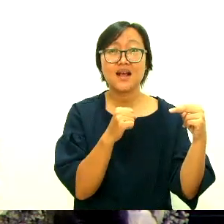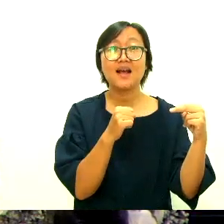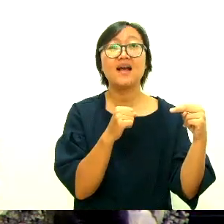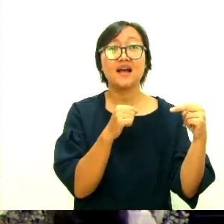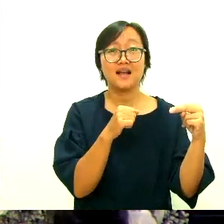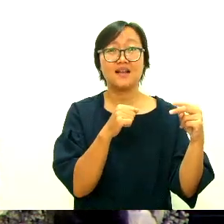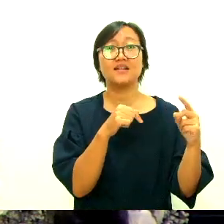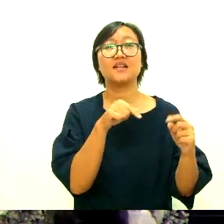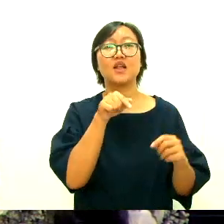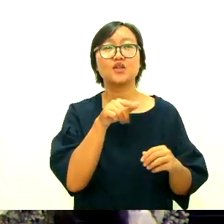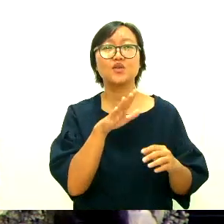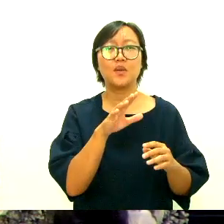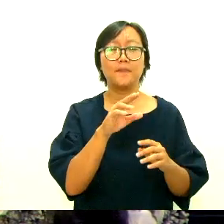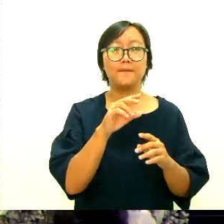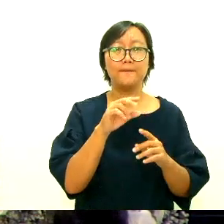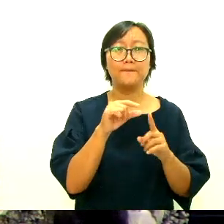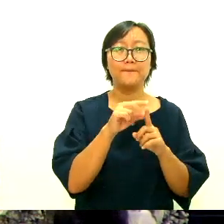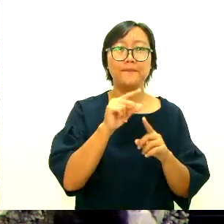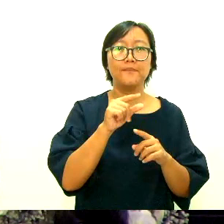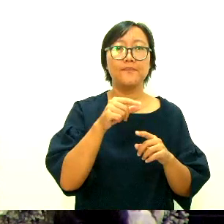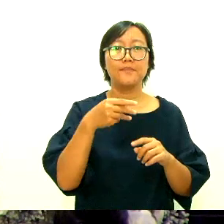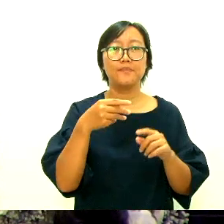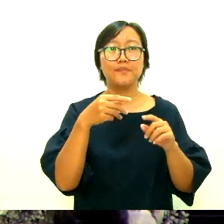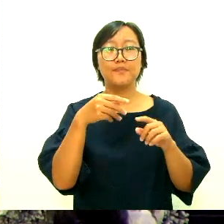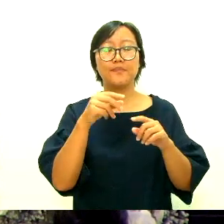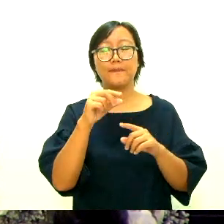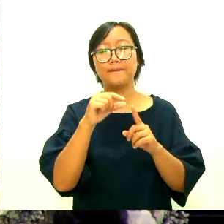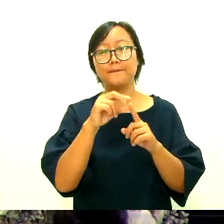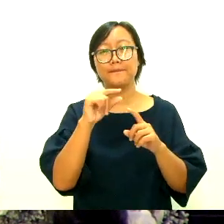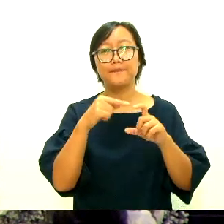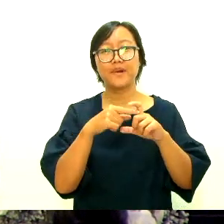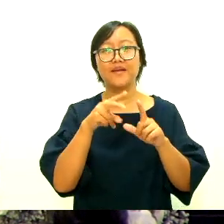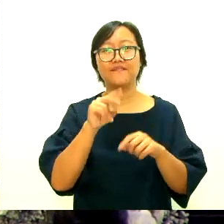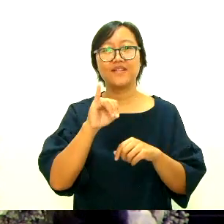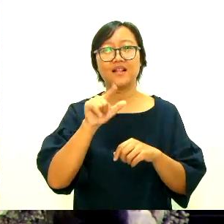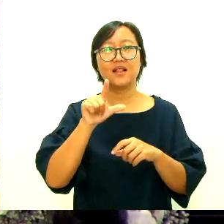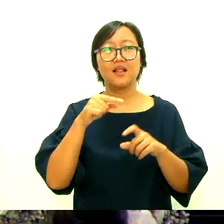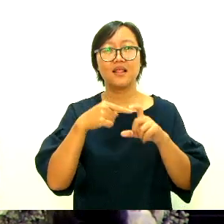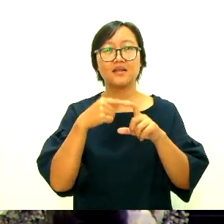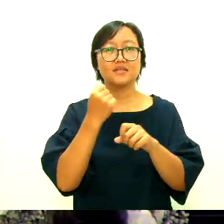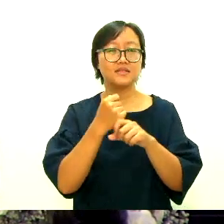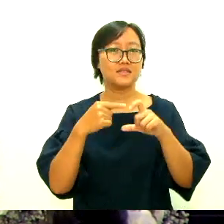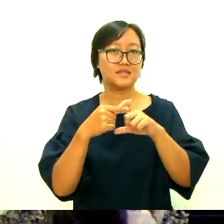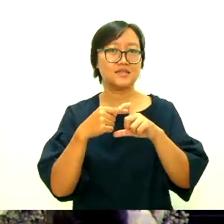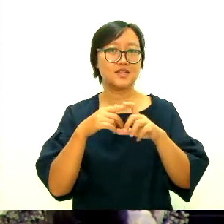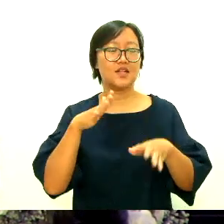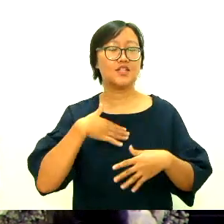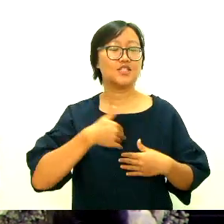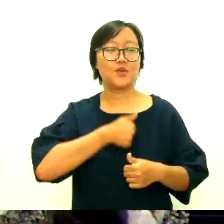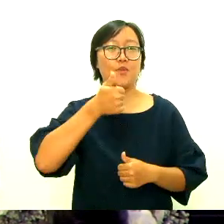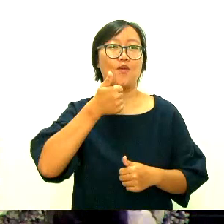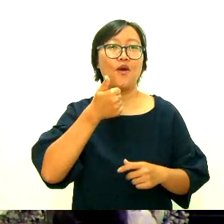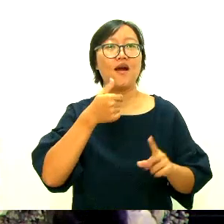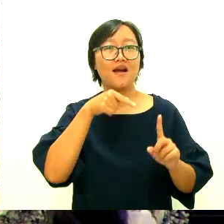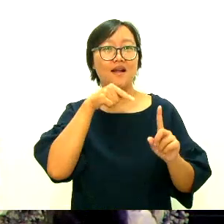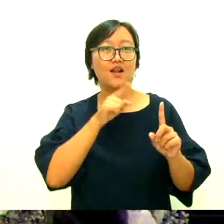privilese untuk bisa bertemu dengan Paus Fransiskus ini maka beberapa orang juga selalu berjabat